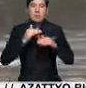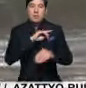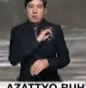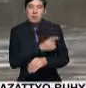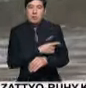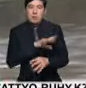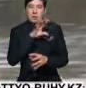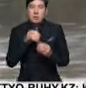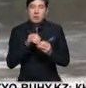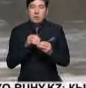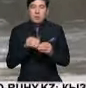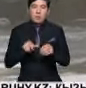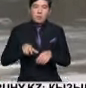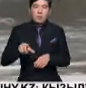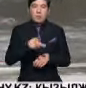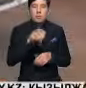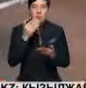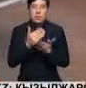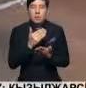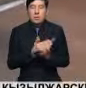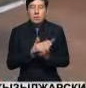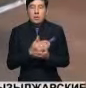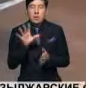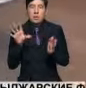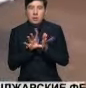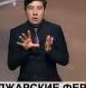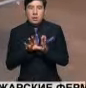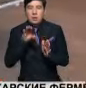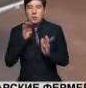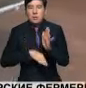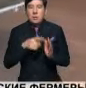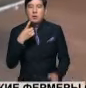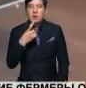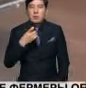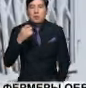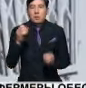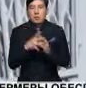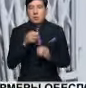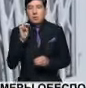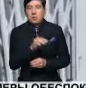разрушили железнодорожные пути и автомагистрали. Без электричества остались около 115 тысяч